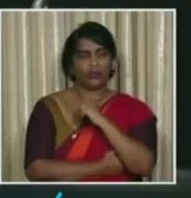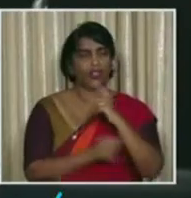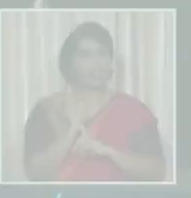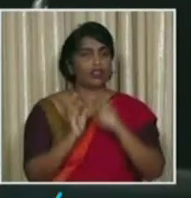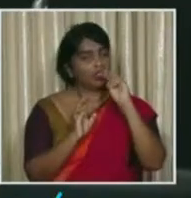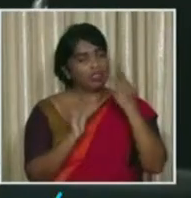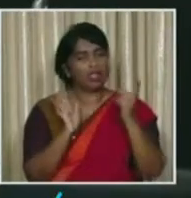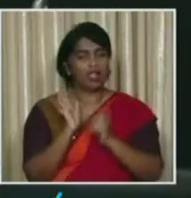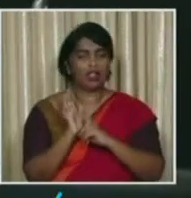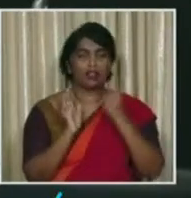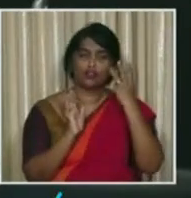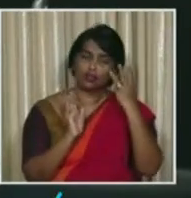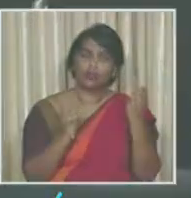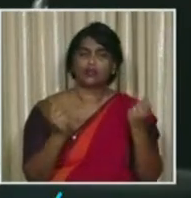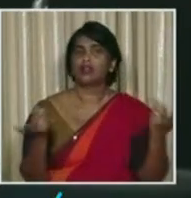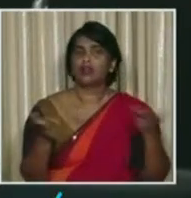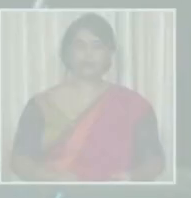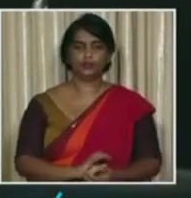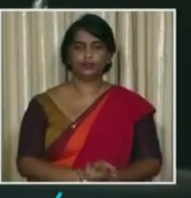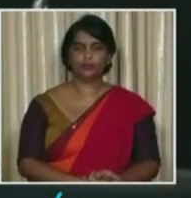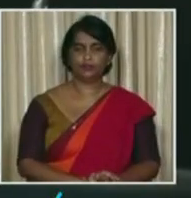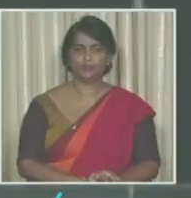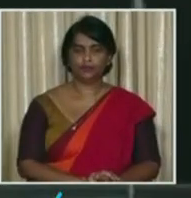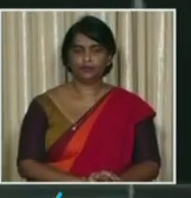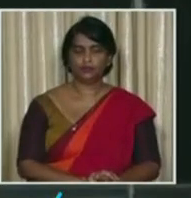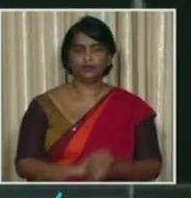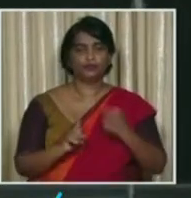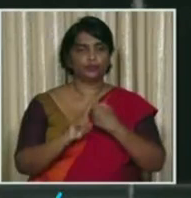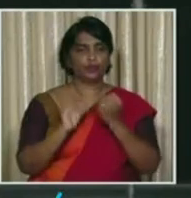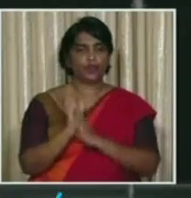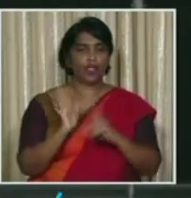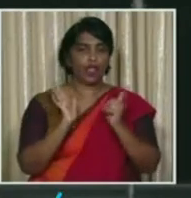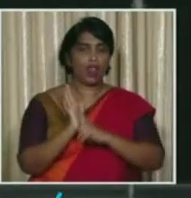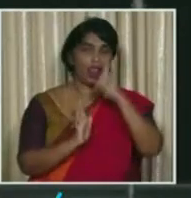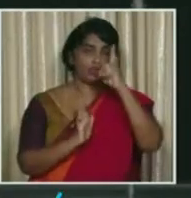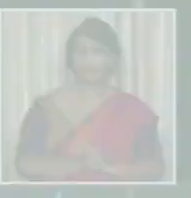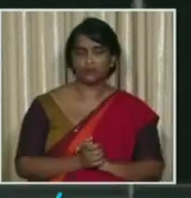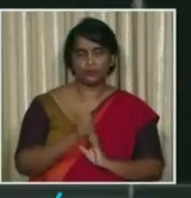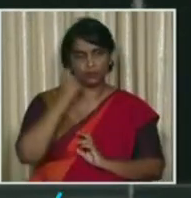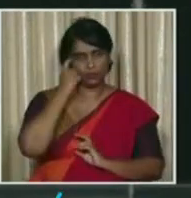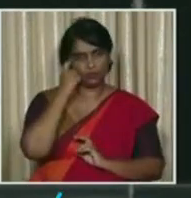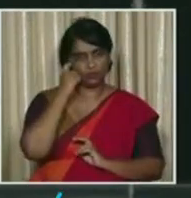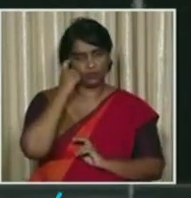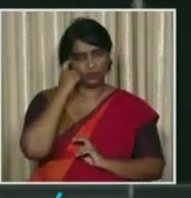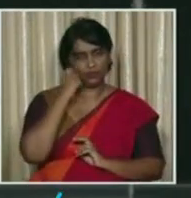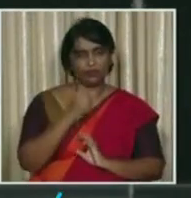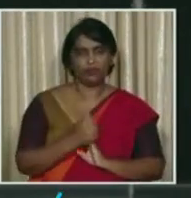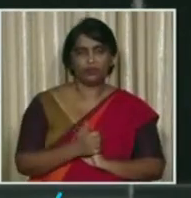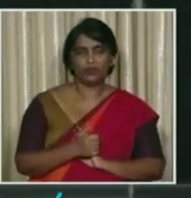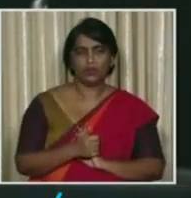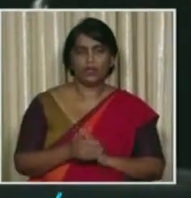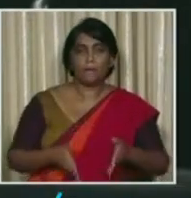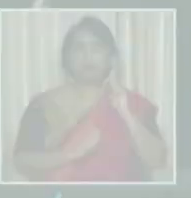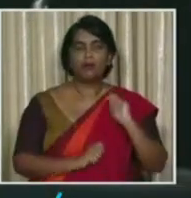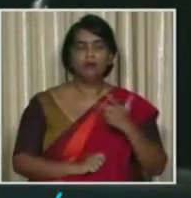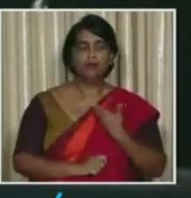සල්ලි නැත්තම් මොනෙන් පාර දහන්නද? කිලෝමීටර් ලක්ෂ වැඩසටහන පටන් ගත්ත අතේ සතයක් නැතුවද? සර් පාරවල් පටන් ගන්නකොට රට